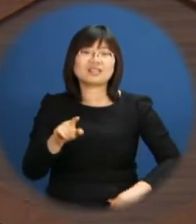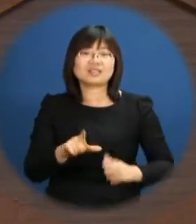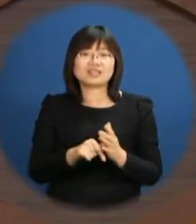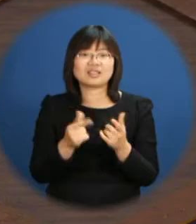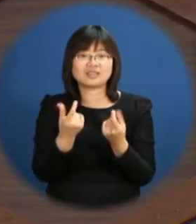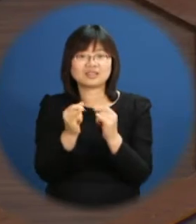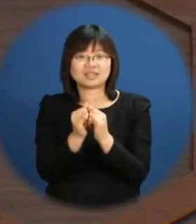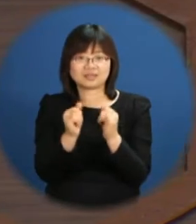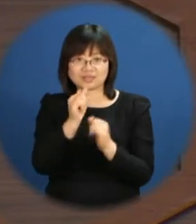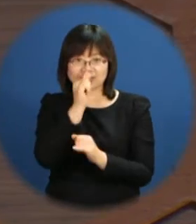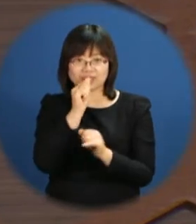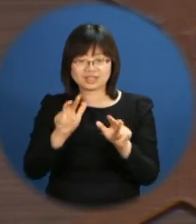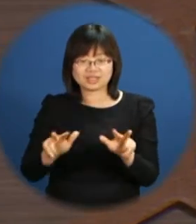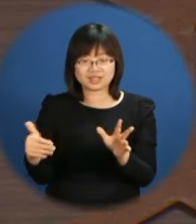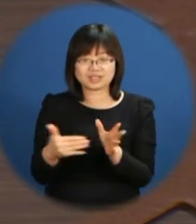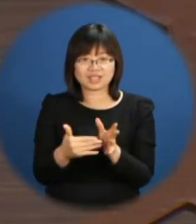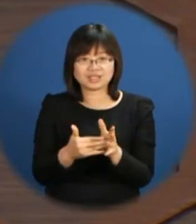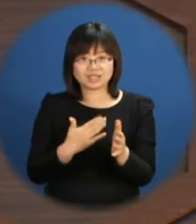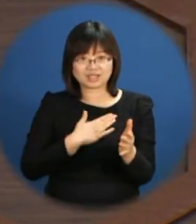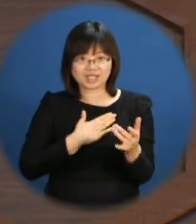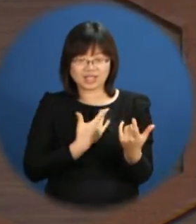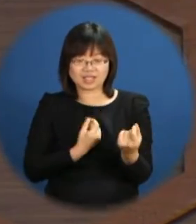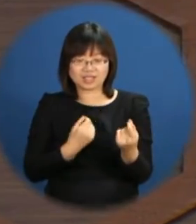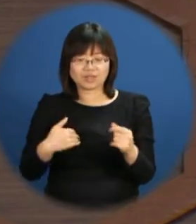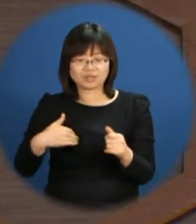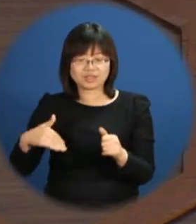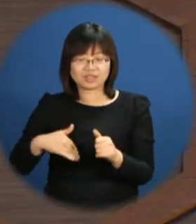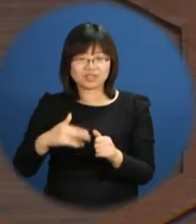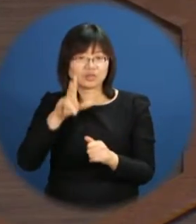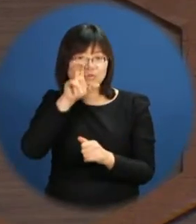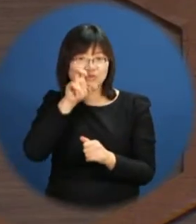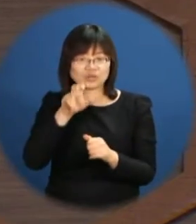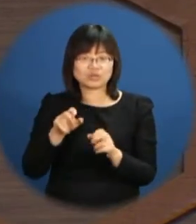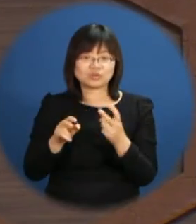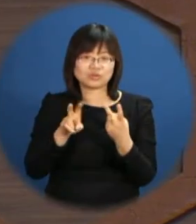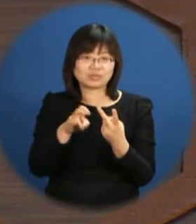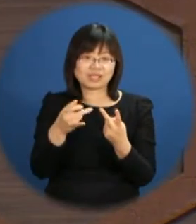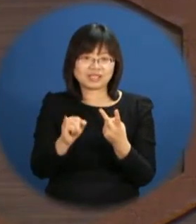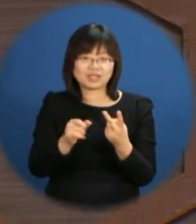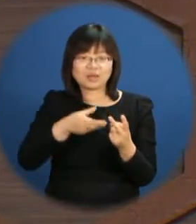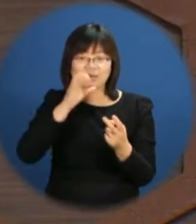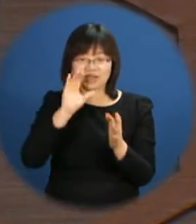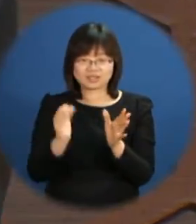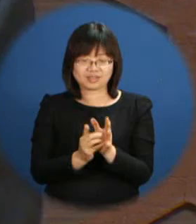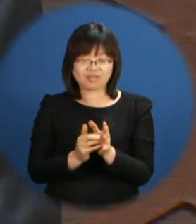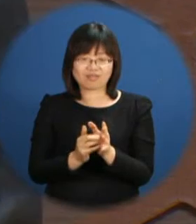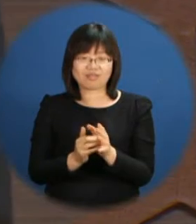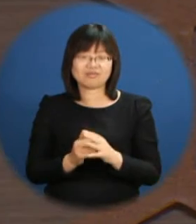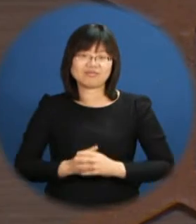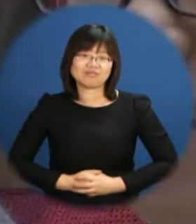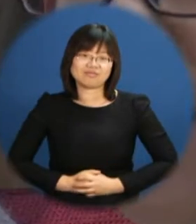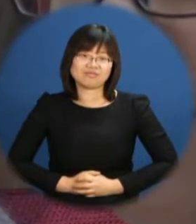그랬습니다 지금까지는 나랑 우리 쥐 2마리 많이 마셔본 맛이다